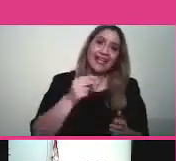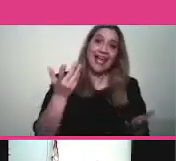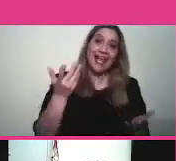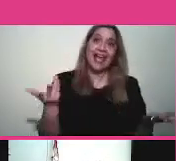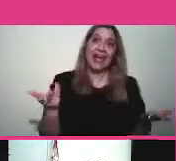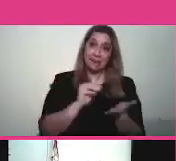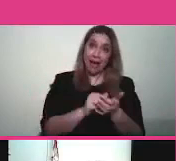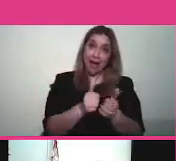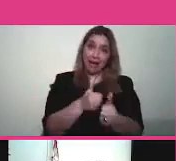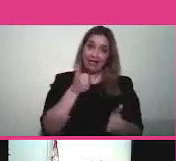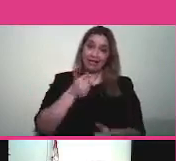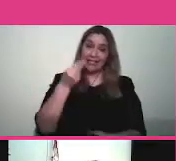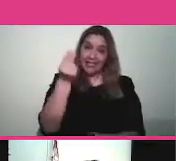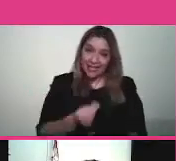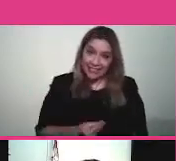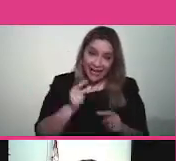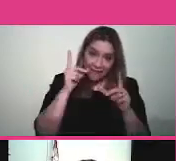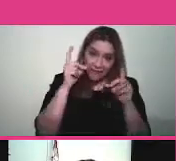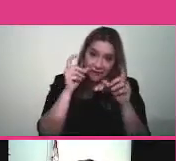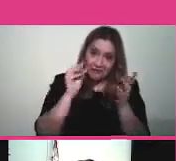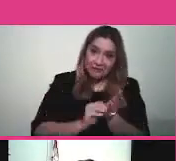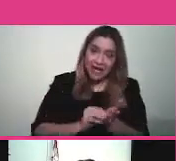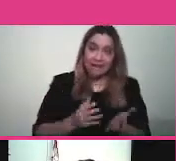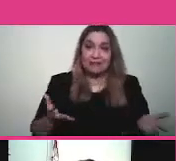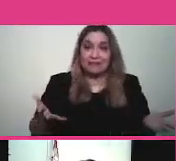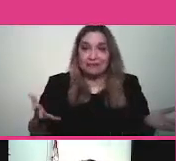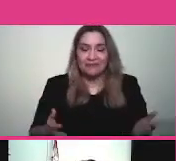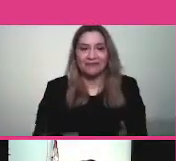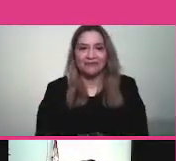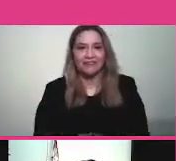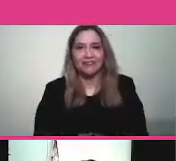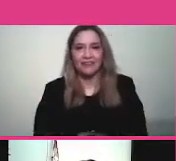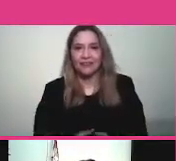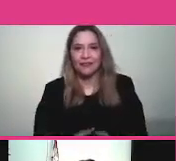Όλα οι καστικά μας τυχαίνουν. Τι έγινε? Να κάνουμε.